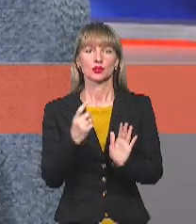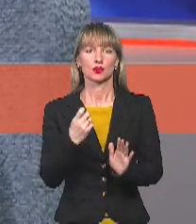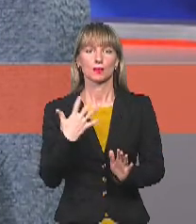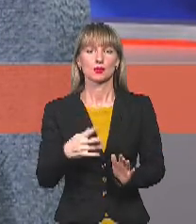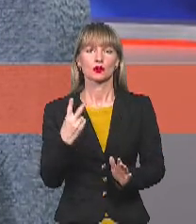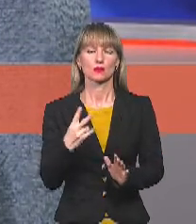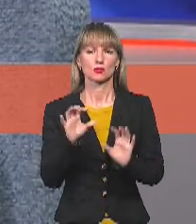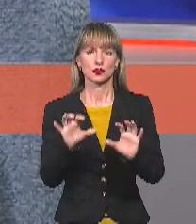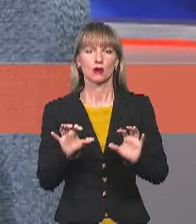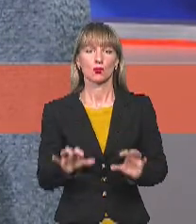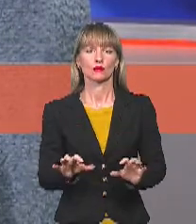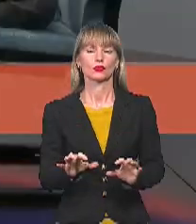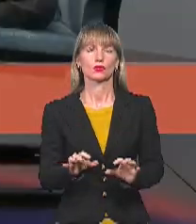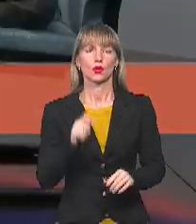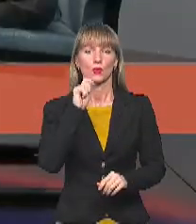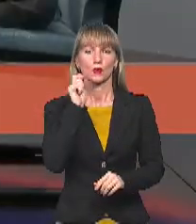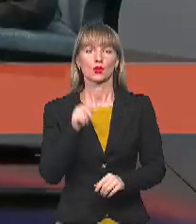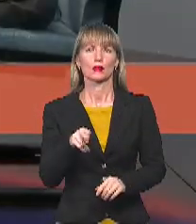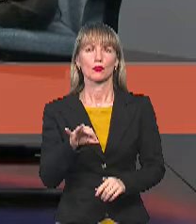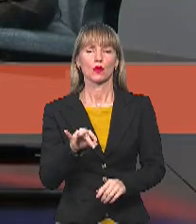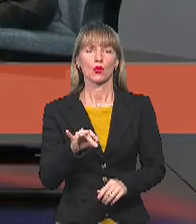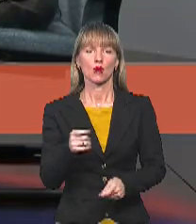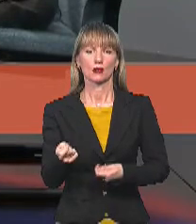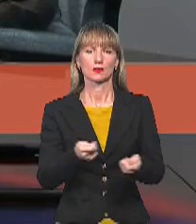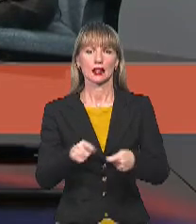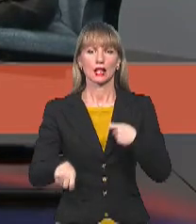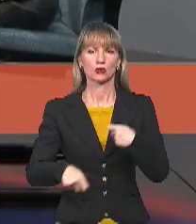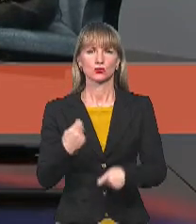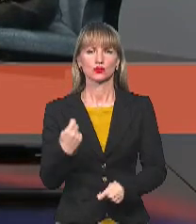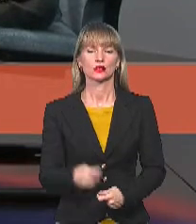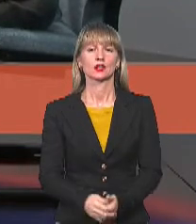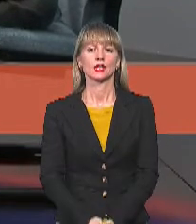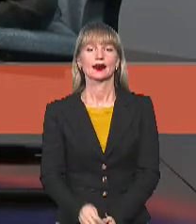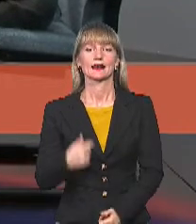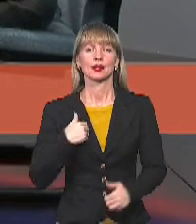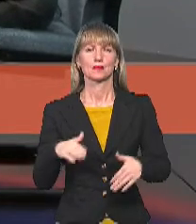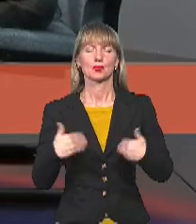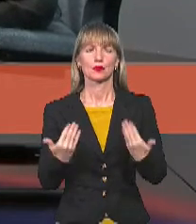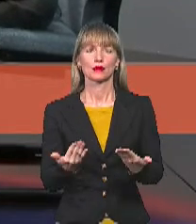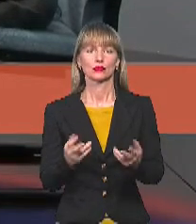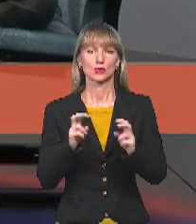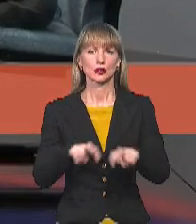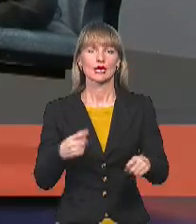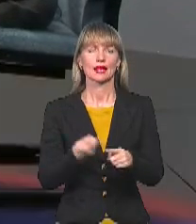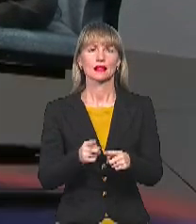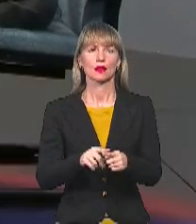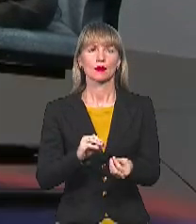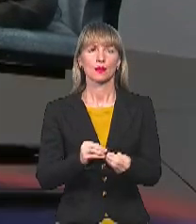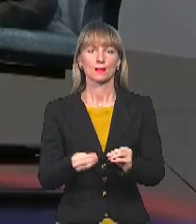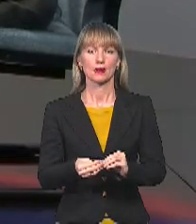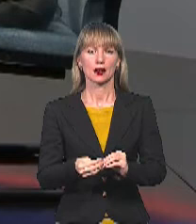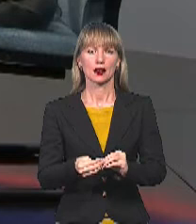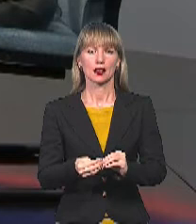статті Кодексу України про адміністративні правопорушення. Я пропоную у дослідженні цієї проблеми йти